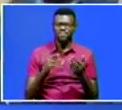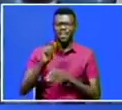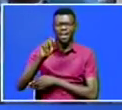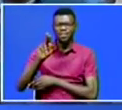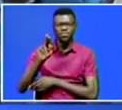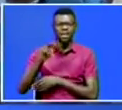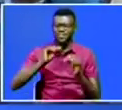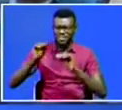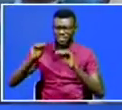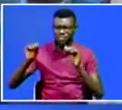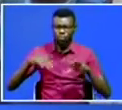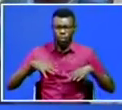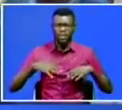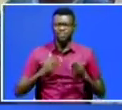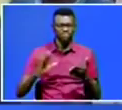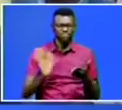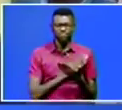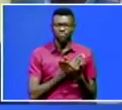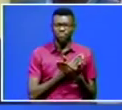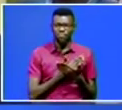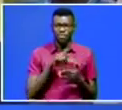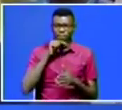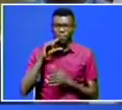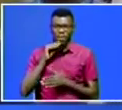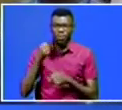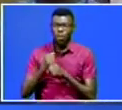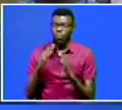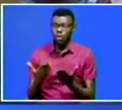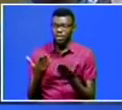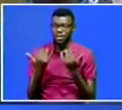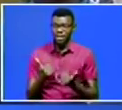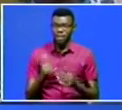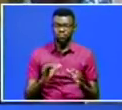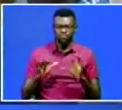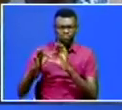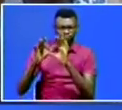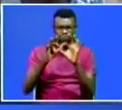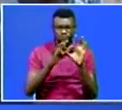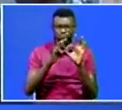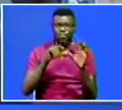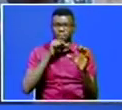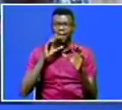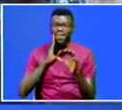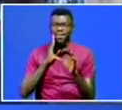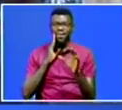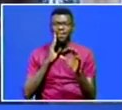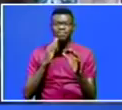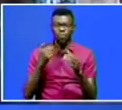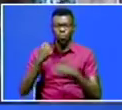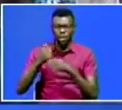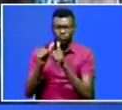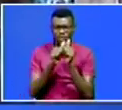iliondolewa, sisi kama wazazi twafanyaje? So tumeungana pia na wazazi wote, tuko na class reps ambao